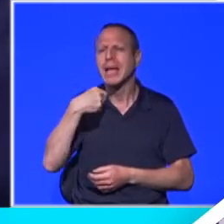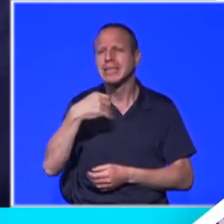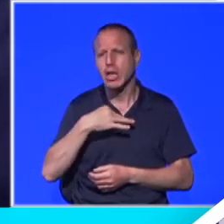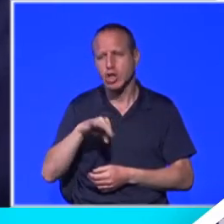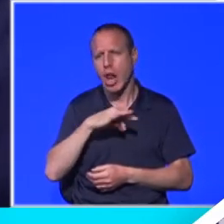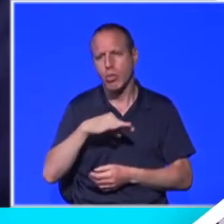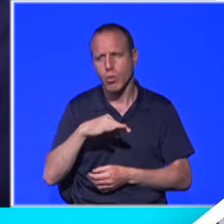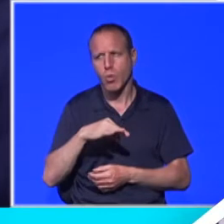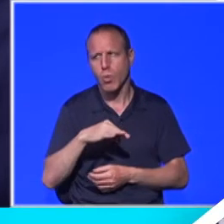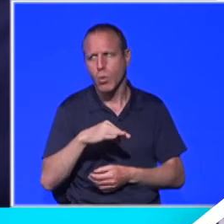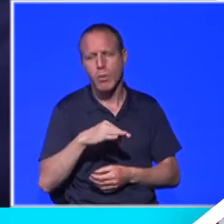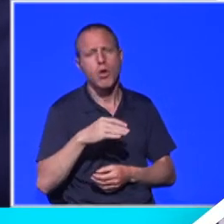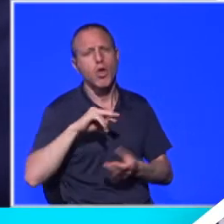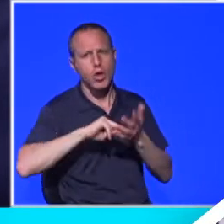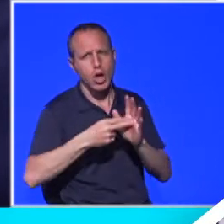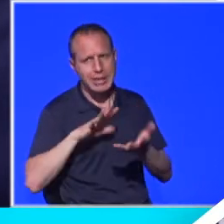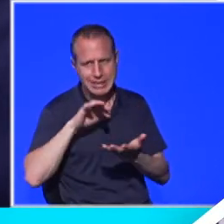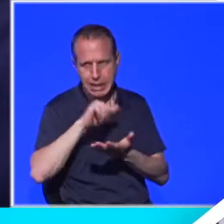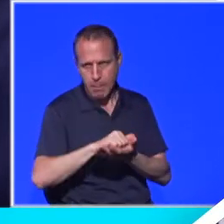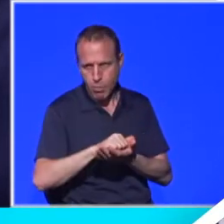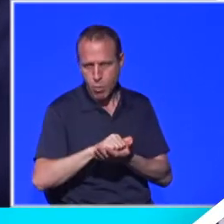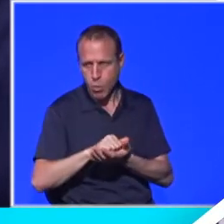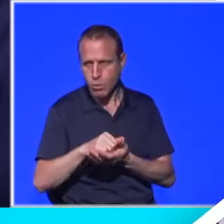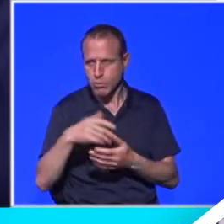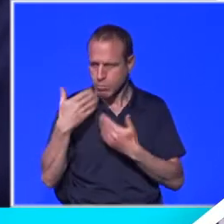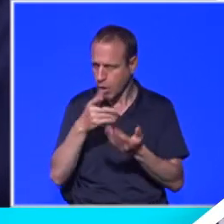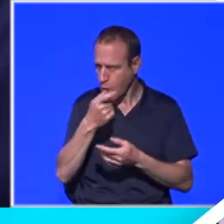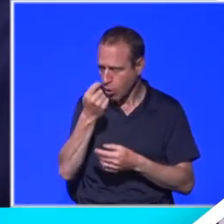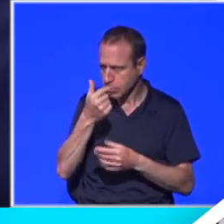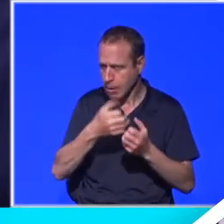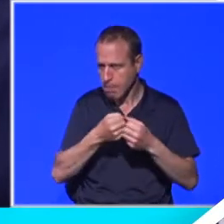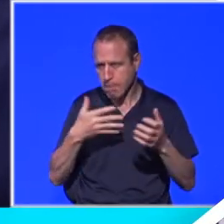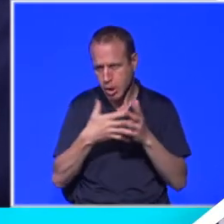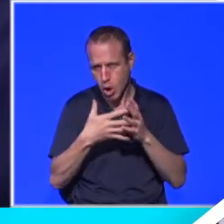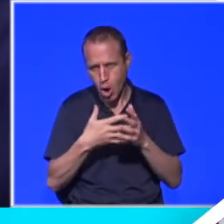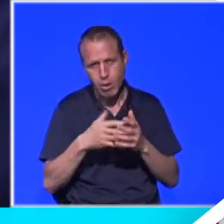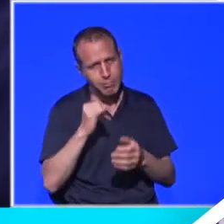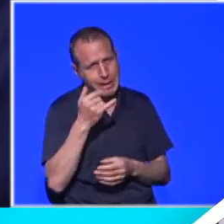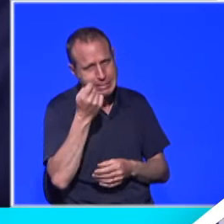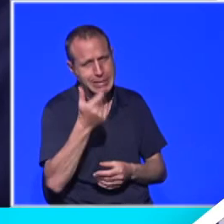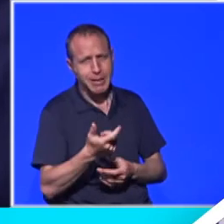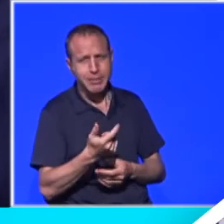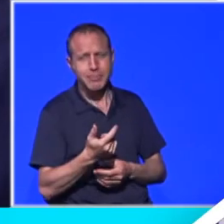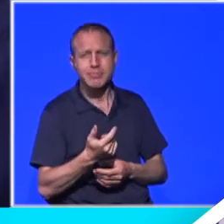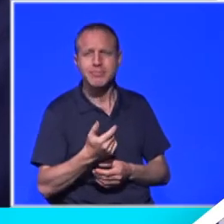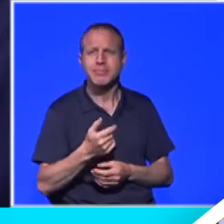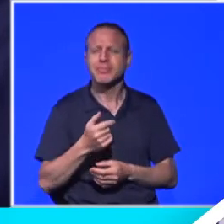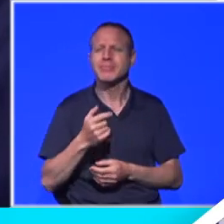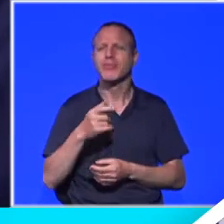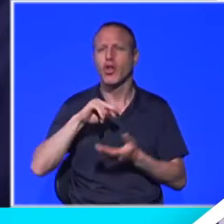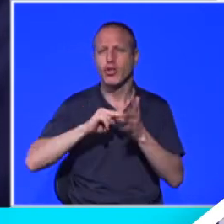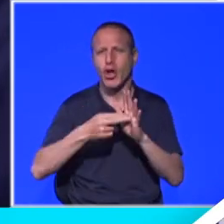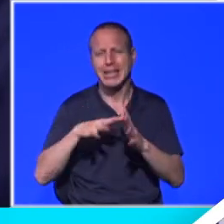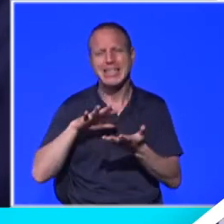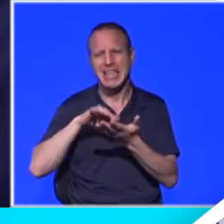מושקעת בשוק ההון. תוכנית סינגפור... זה לא למתוח עליך ביקורת קצת. כן, קצת. נסה למנוע את זה שזה קורה. תוכנית